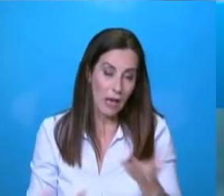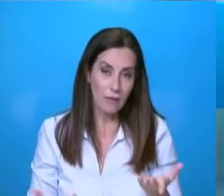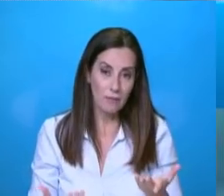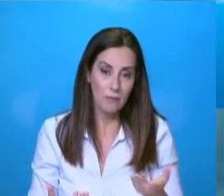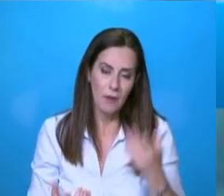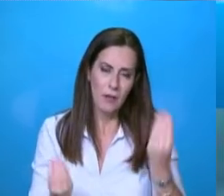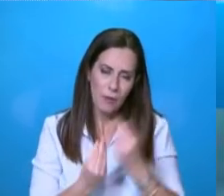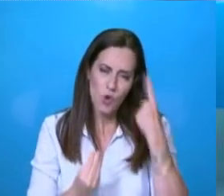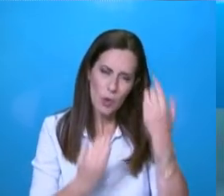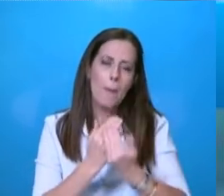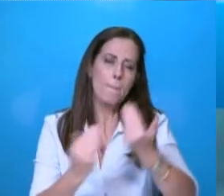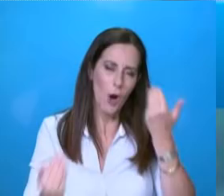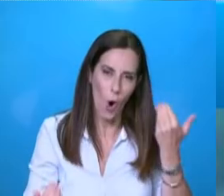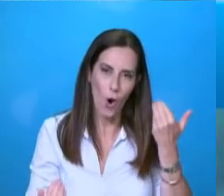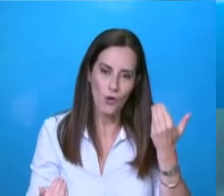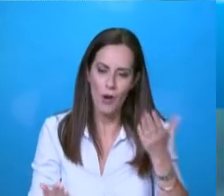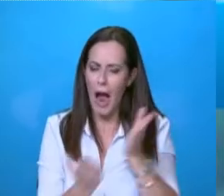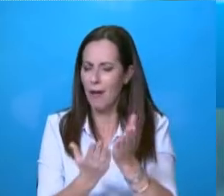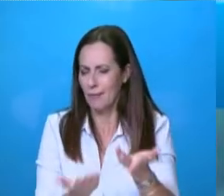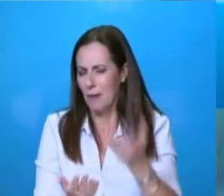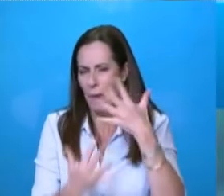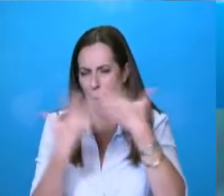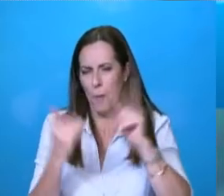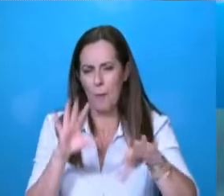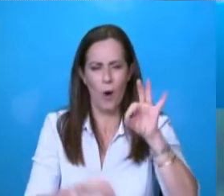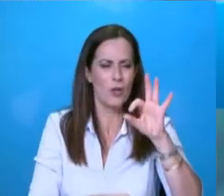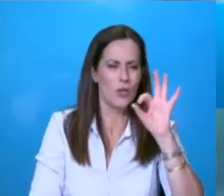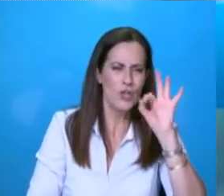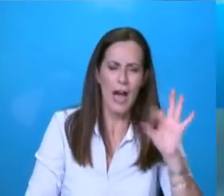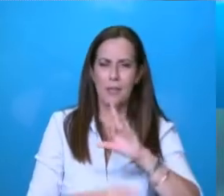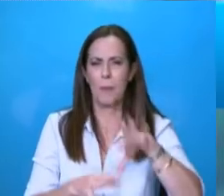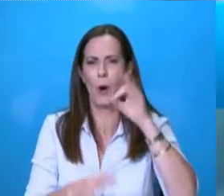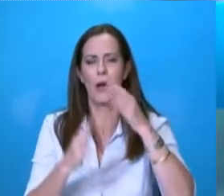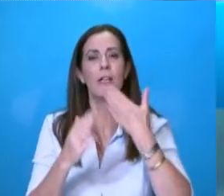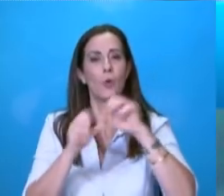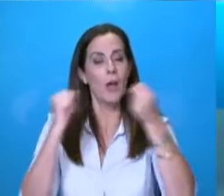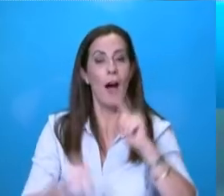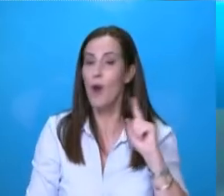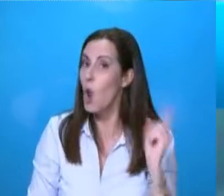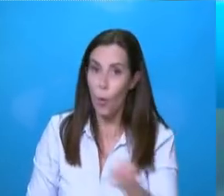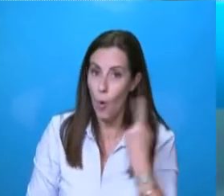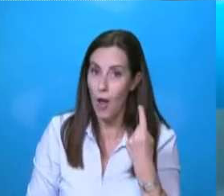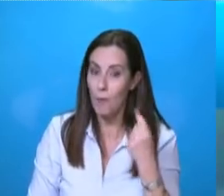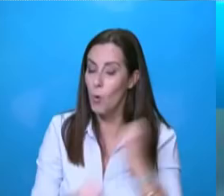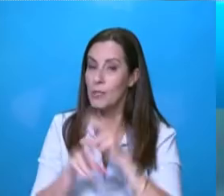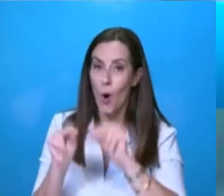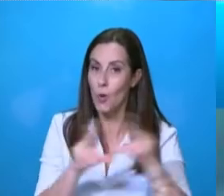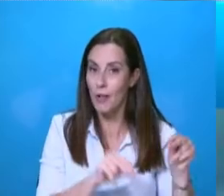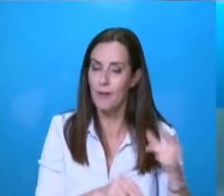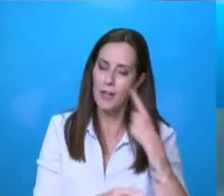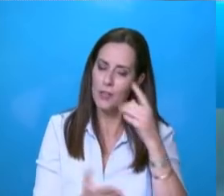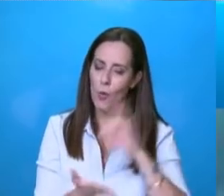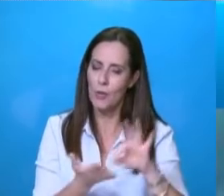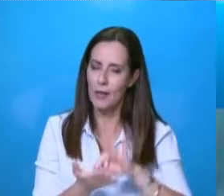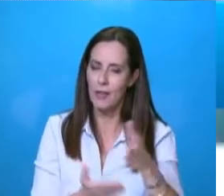תוצאות ידועות מראש, חלוקה ברורה בין מצביעי ש"ס למצביעי יהדות התורה, אבל לא כל המגזר הולך בתלם. אורן אהרוני עם